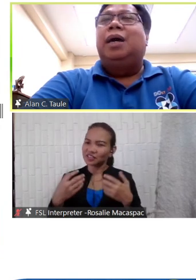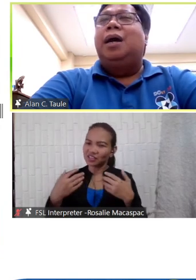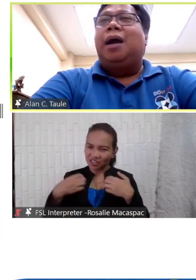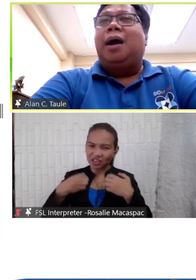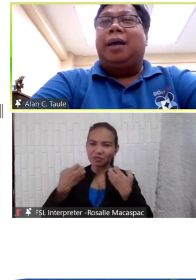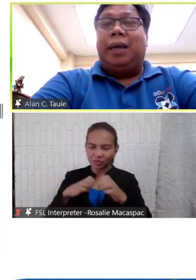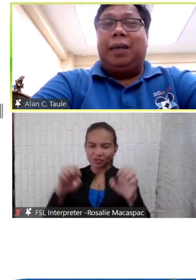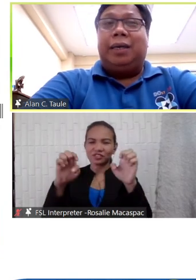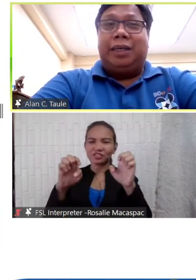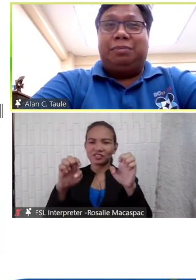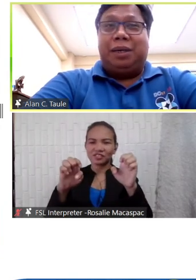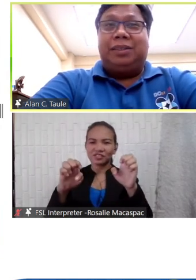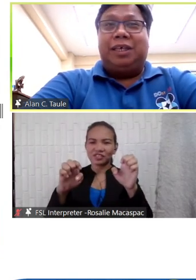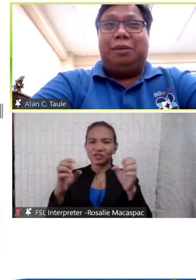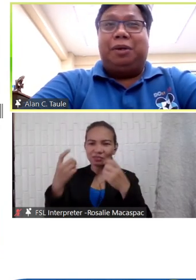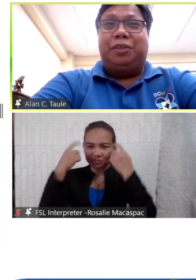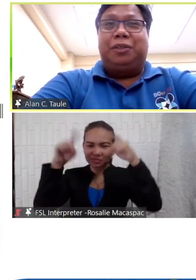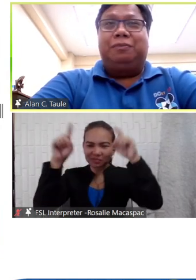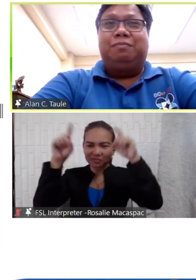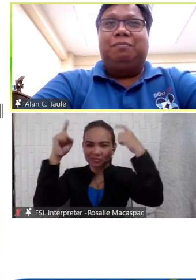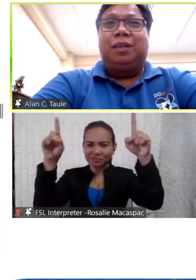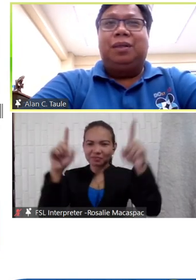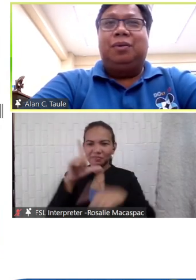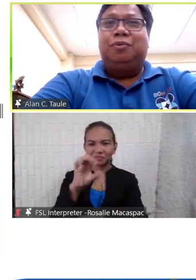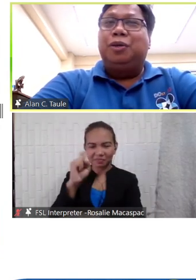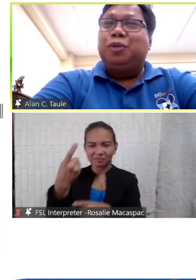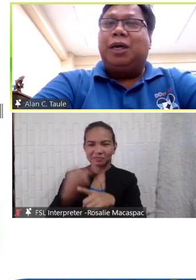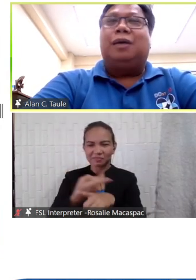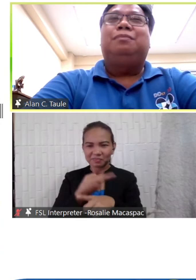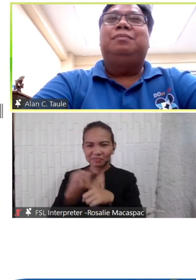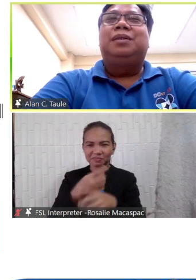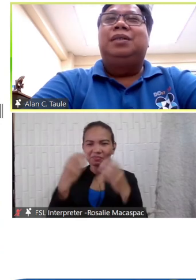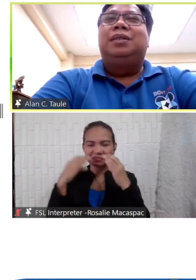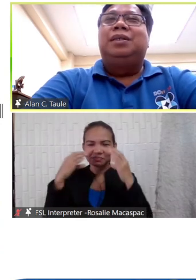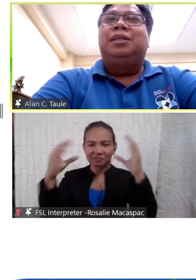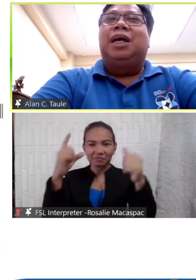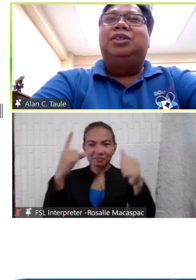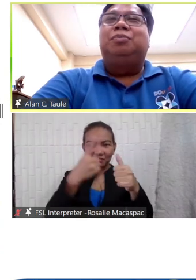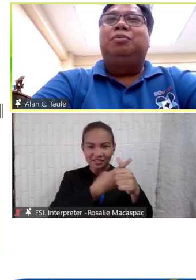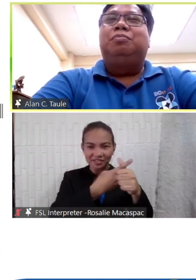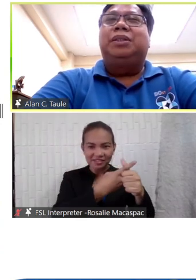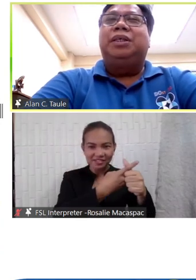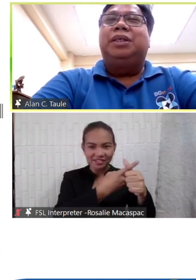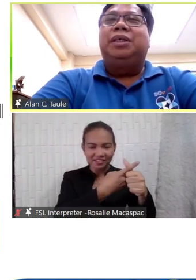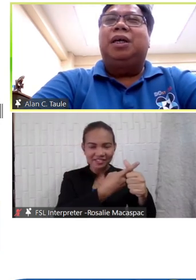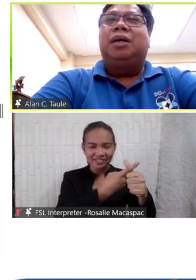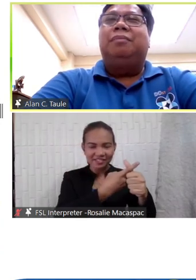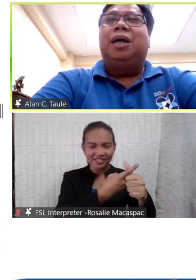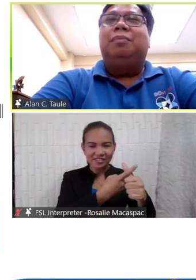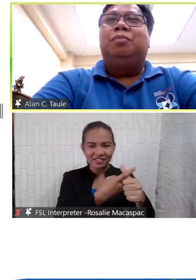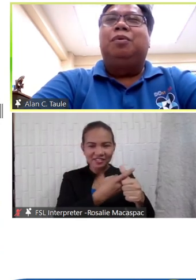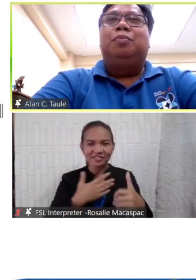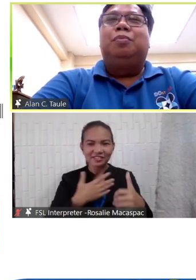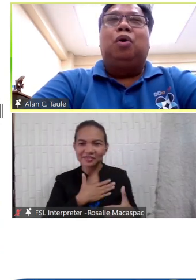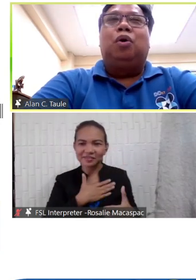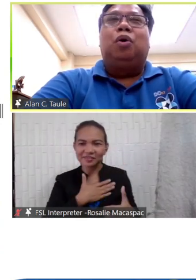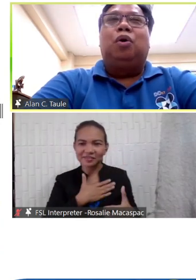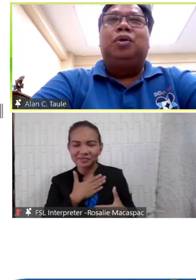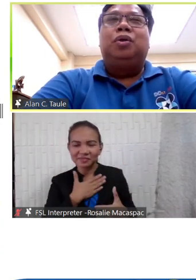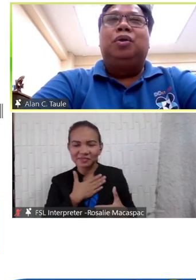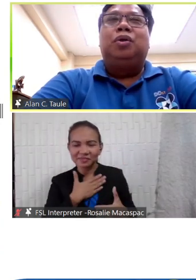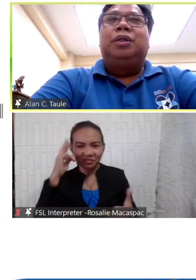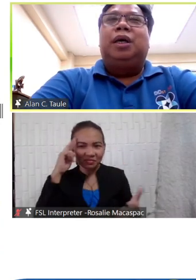natin ang LIS Month Celebration. Unang-una, nais ko pong batiin ang mga